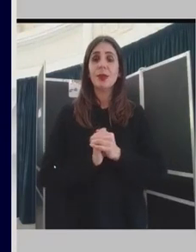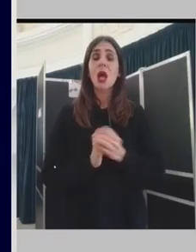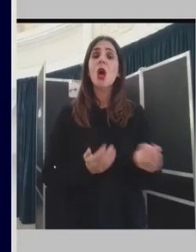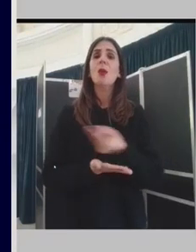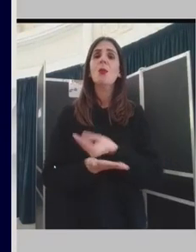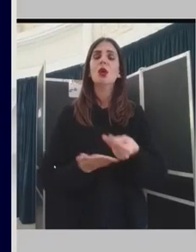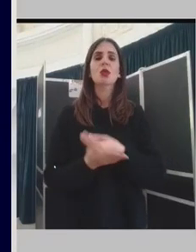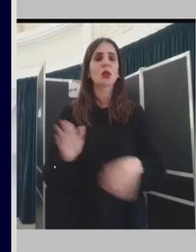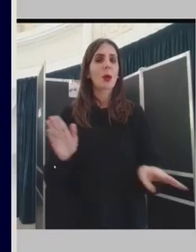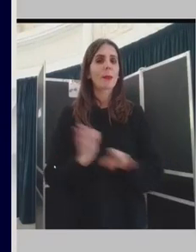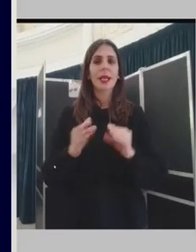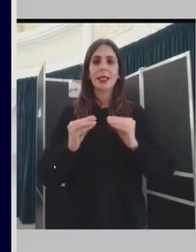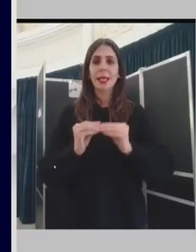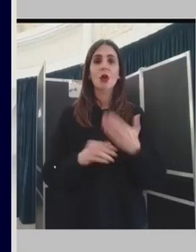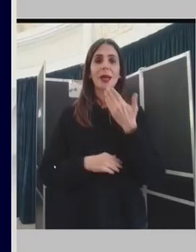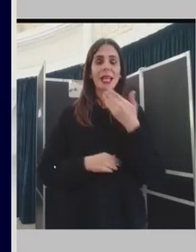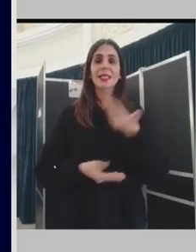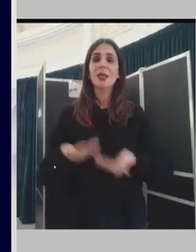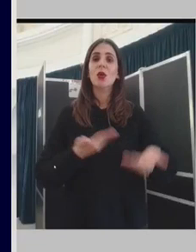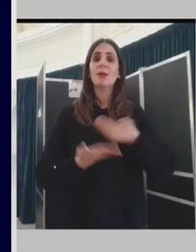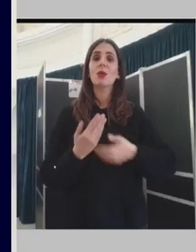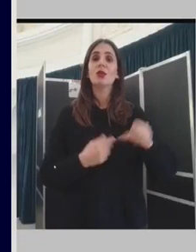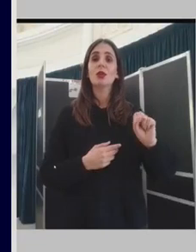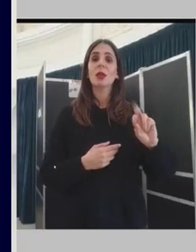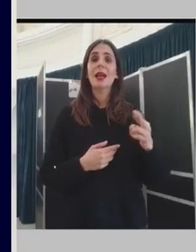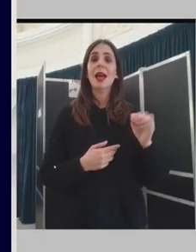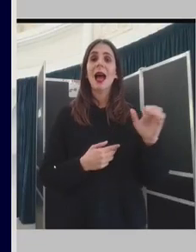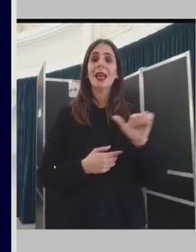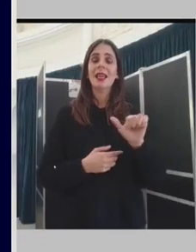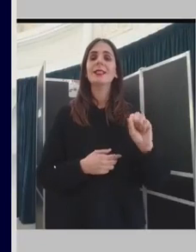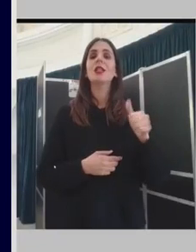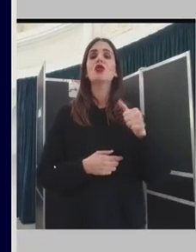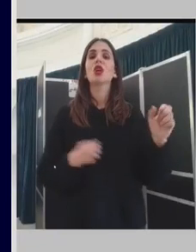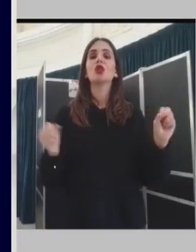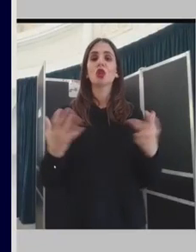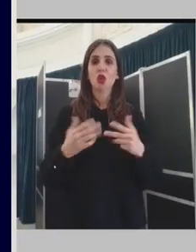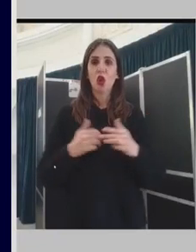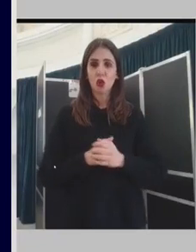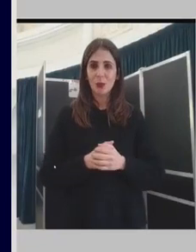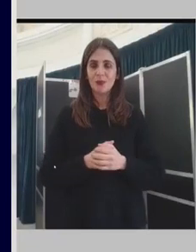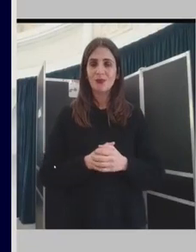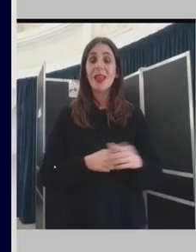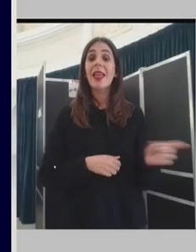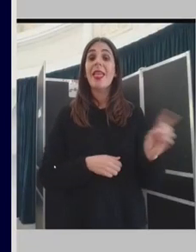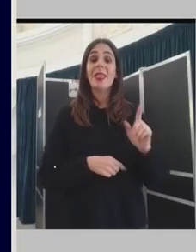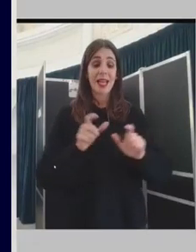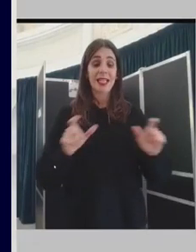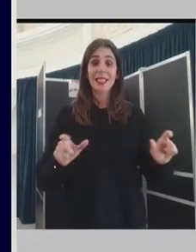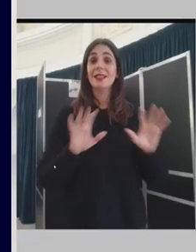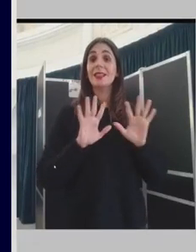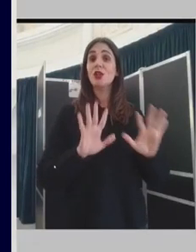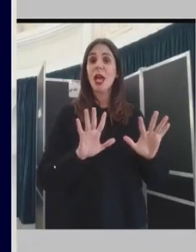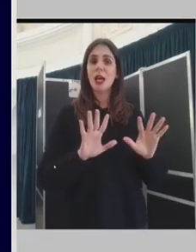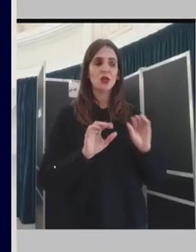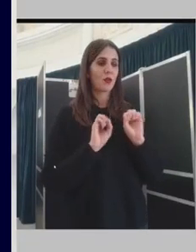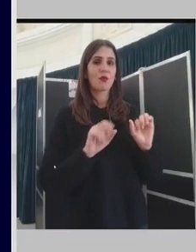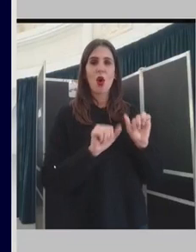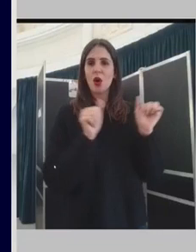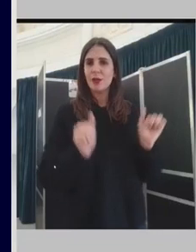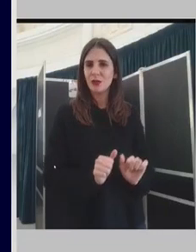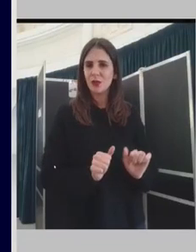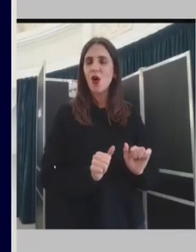con l'aiuto dell'area 618, ecco, ha formato 10 tassisti, tra i quali anche io sono stato formato da loro,